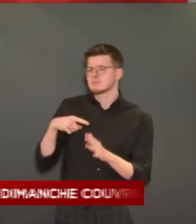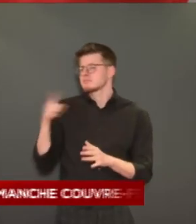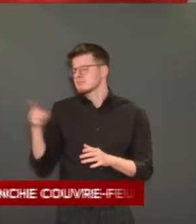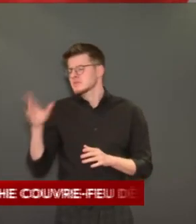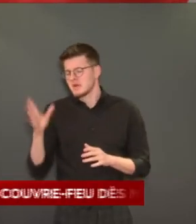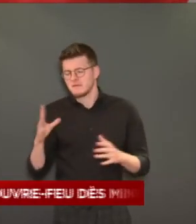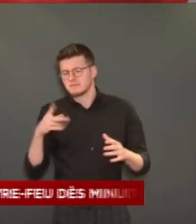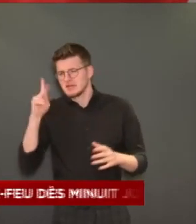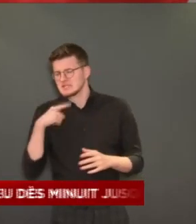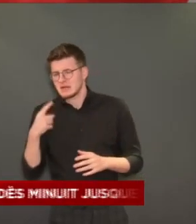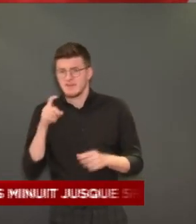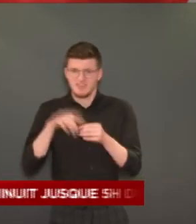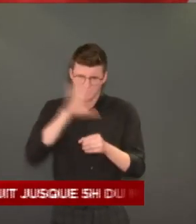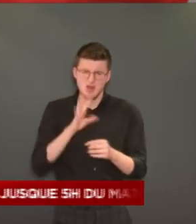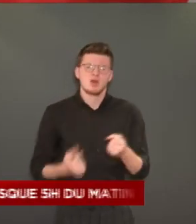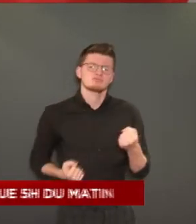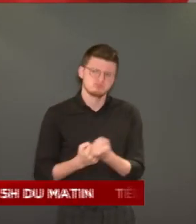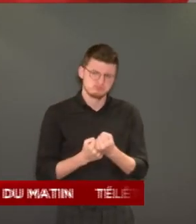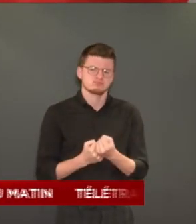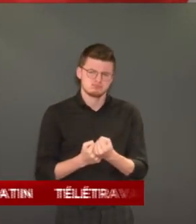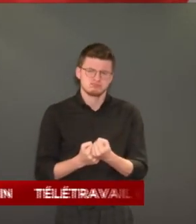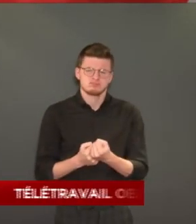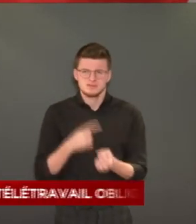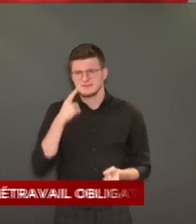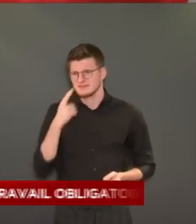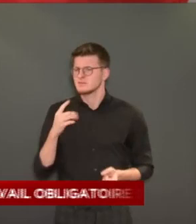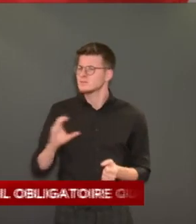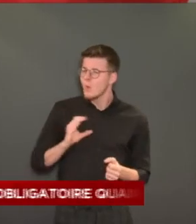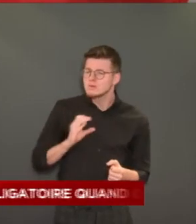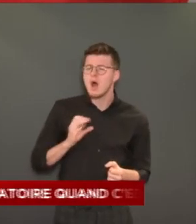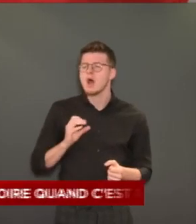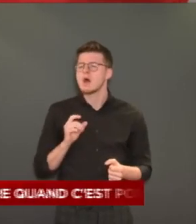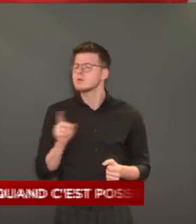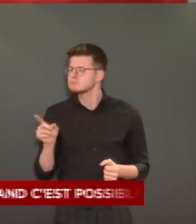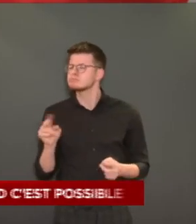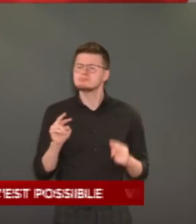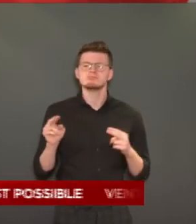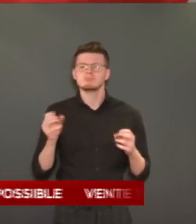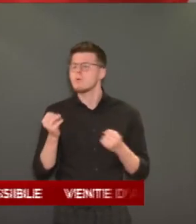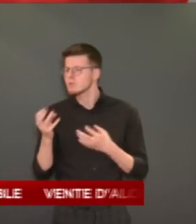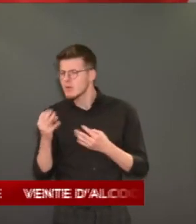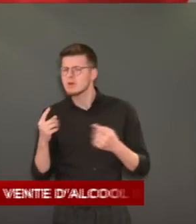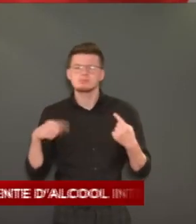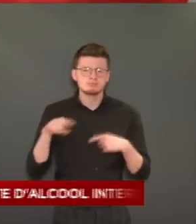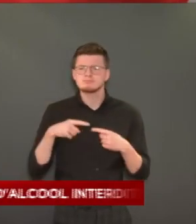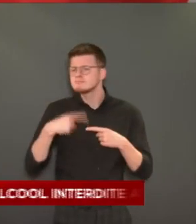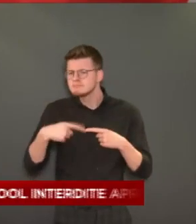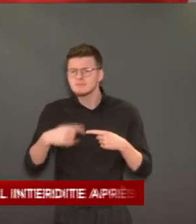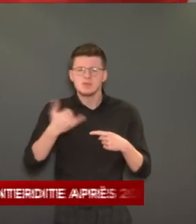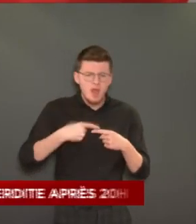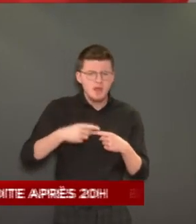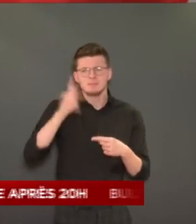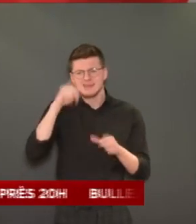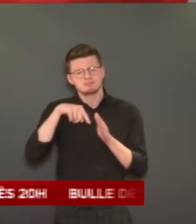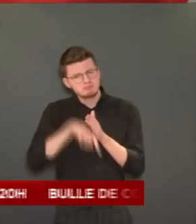parler. Donc nous aurons des mesures de soutien importantes, et je vois notre collègue David Clarinval qui est là, et sans doute que dans les jours à